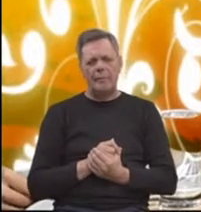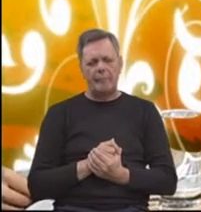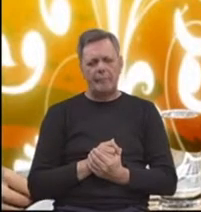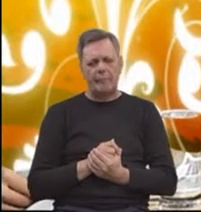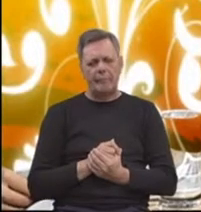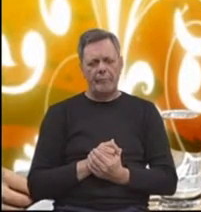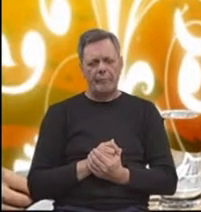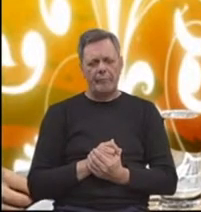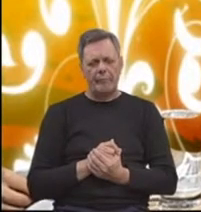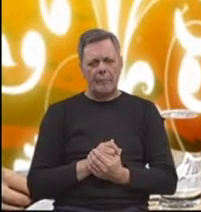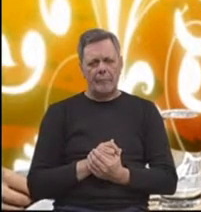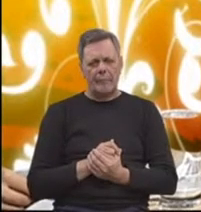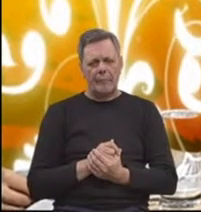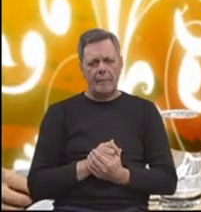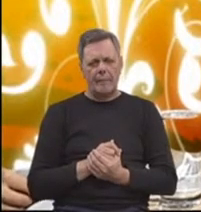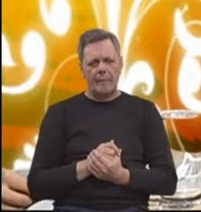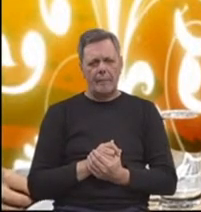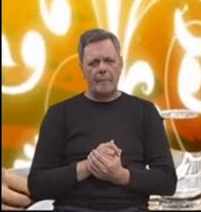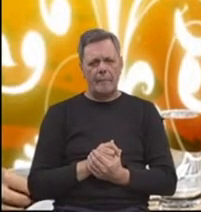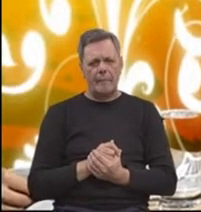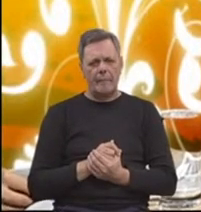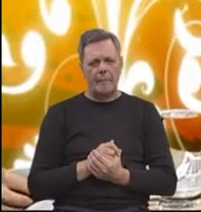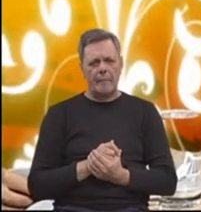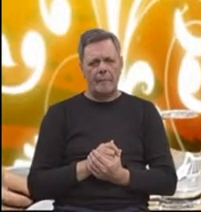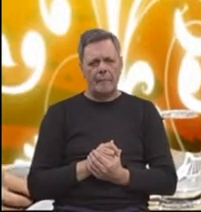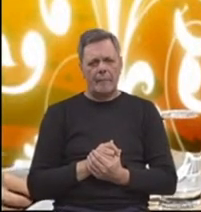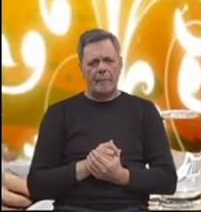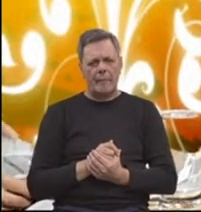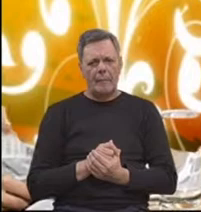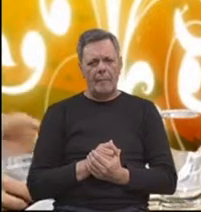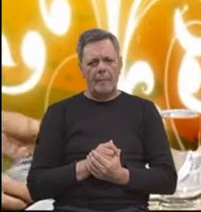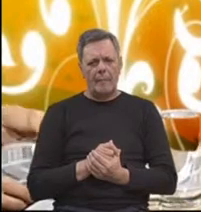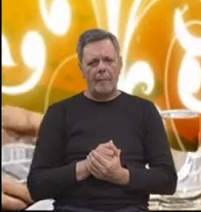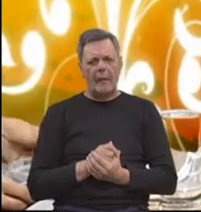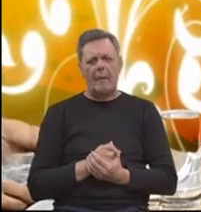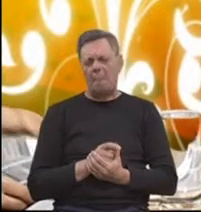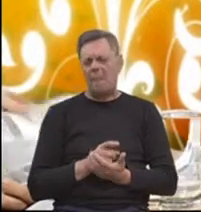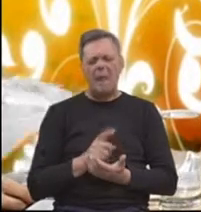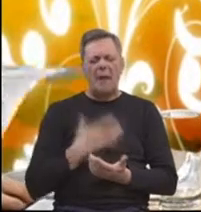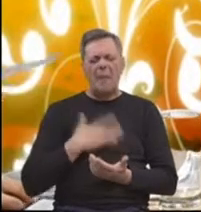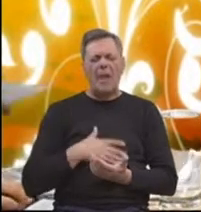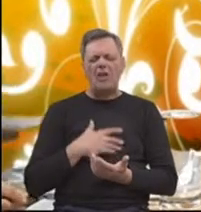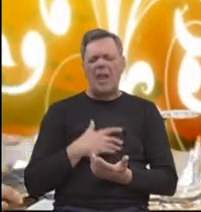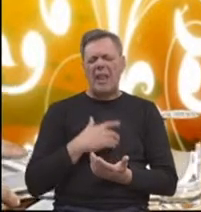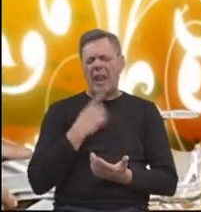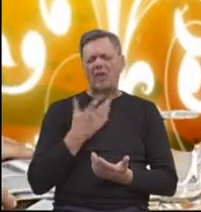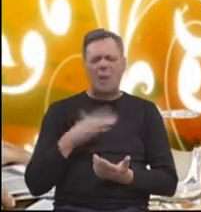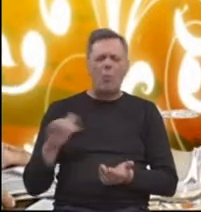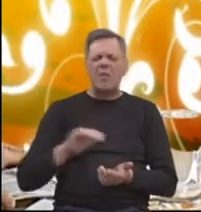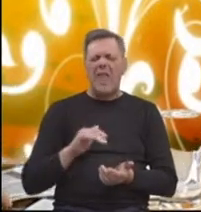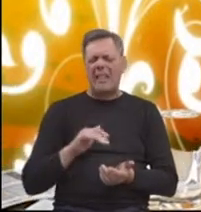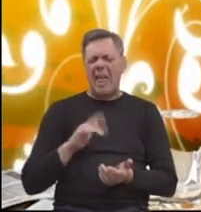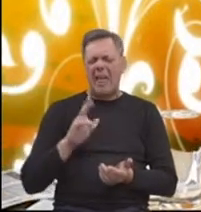jedna dobra riječ u engleskom jeziku, nećemo se sad engleskim. Znate, negira da mu je dijete debelo, negira da dijete ima problem.